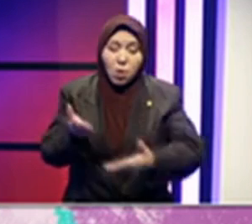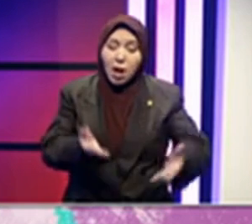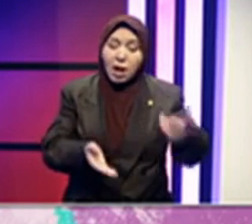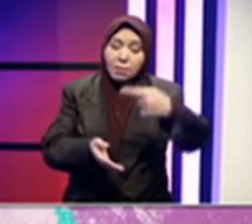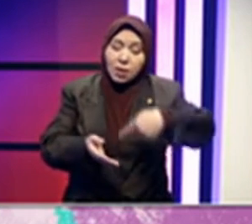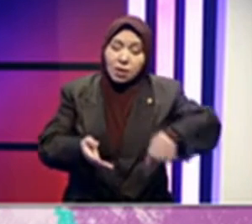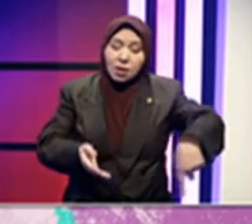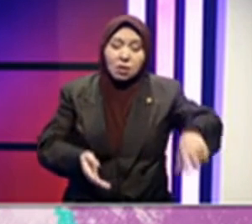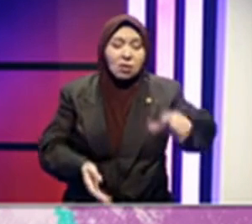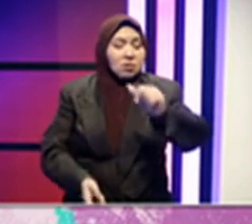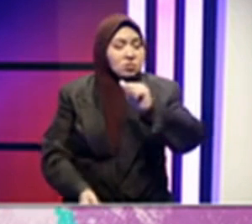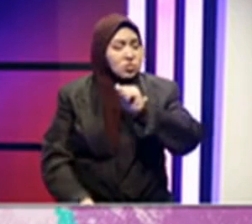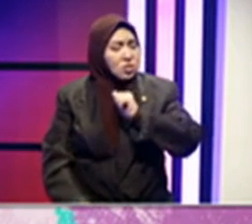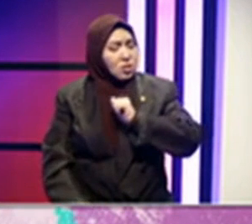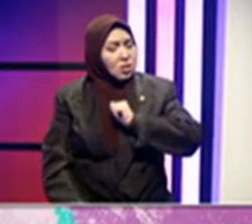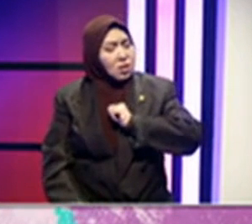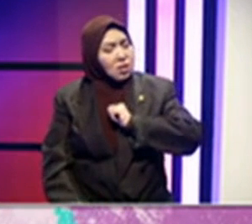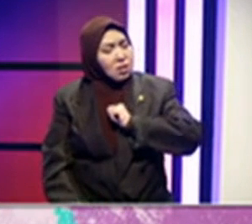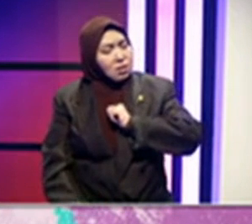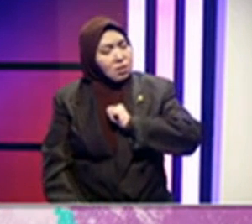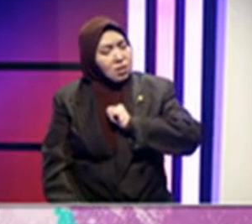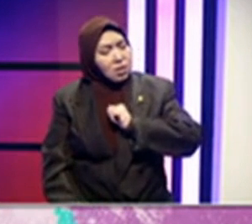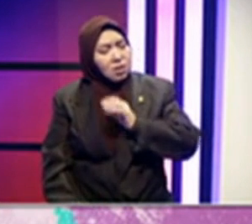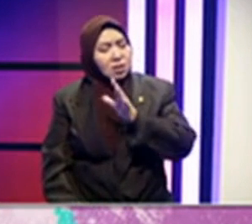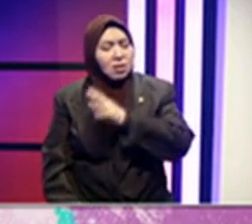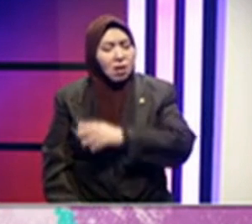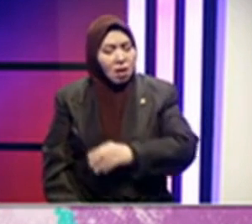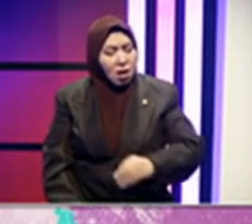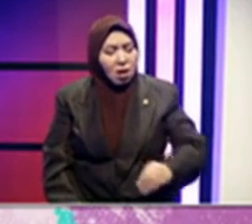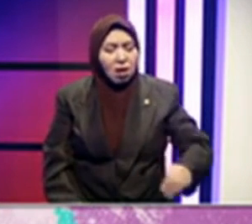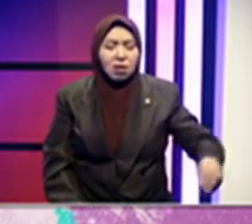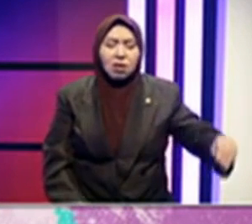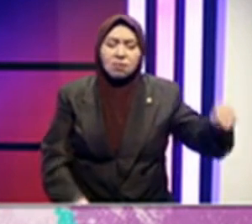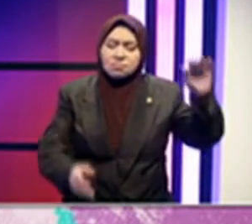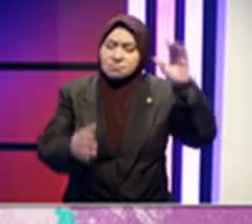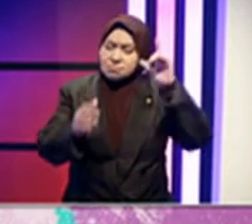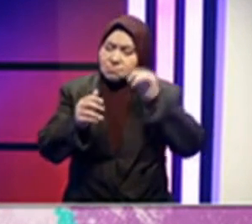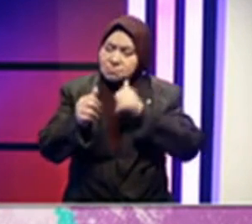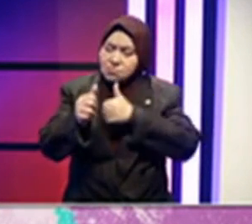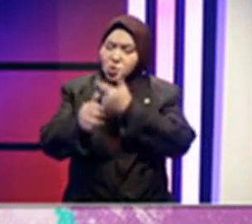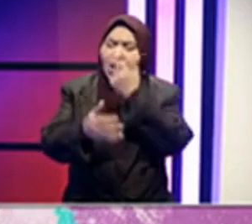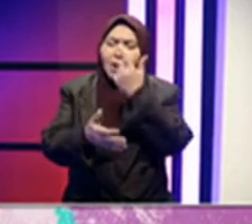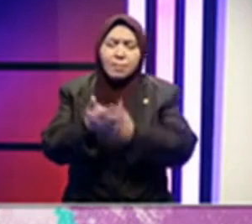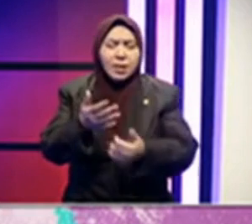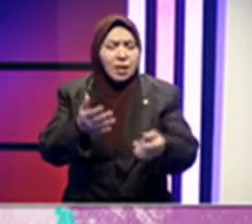فإذا لقيتم الذين كفروا